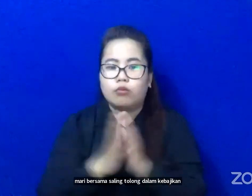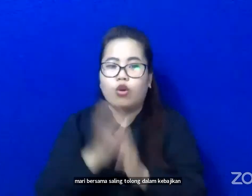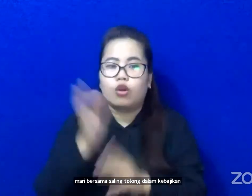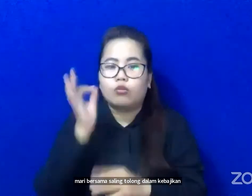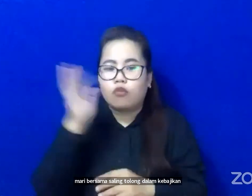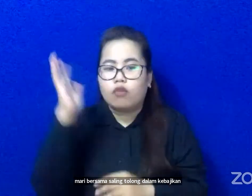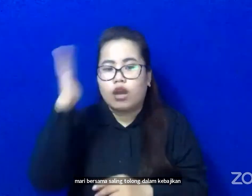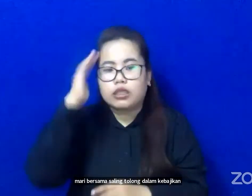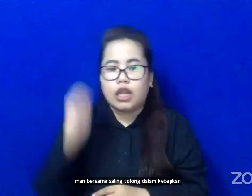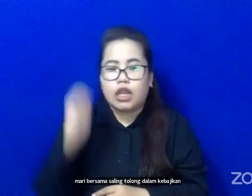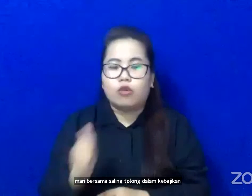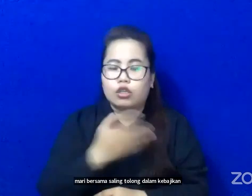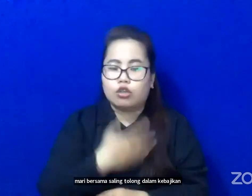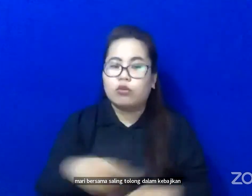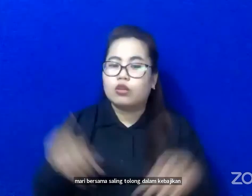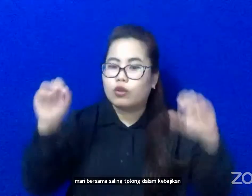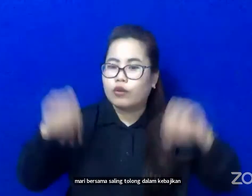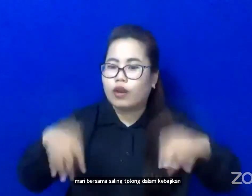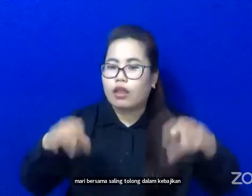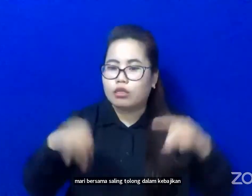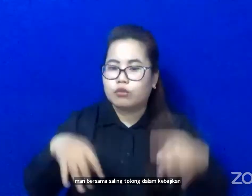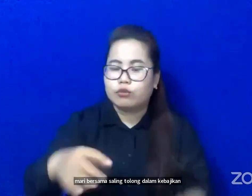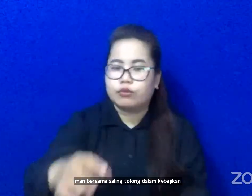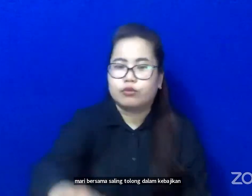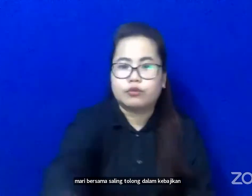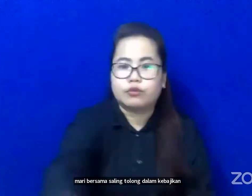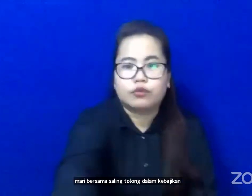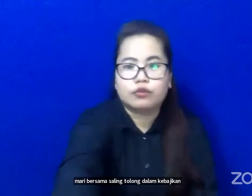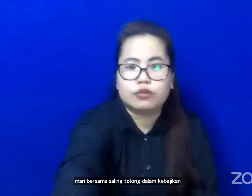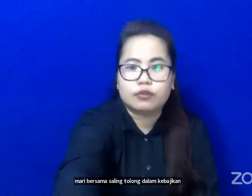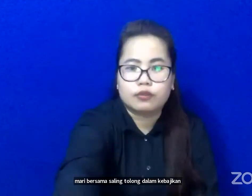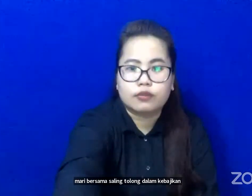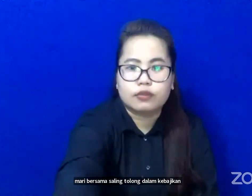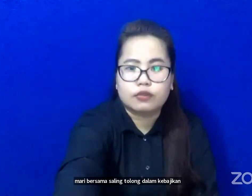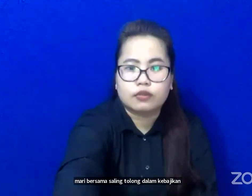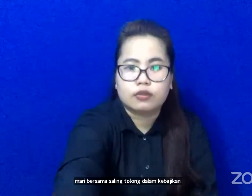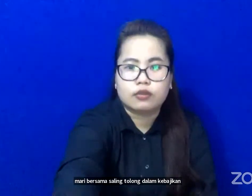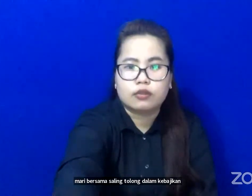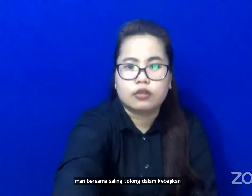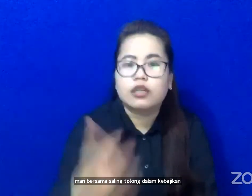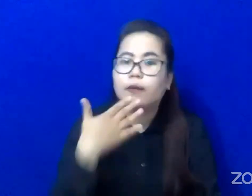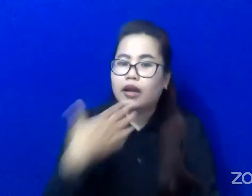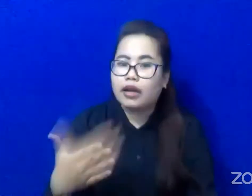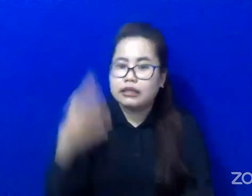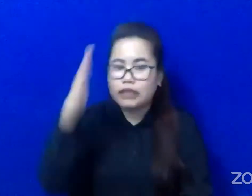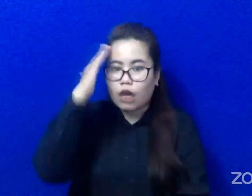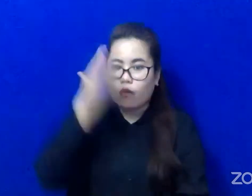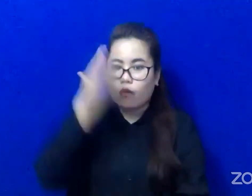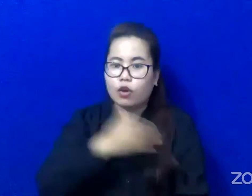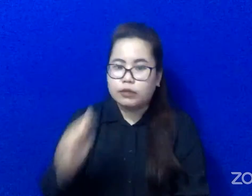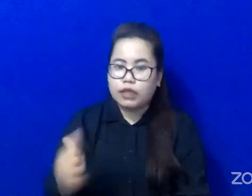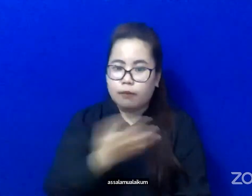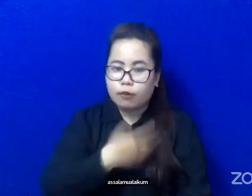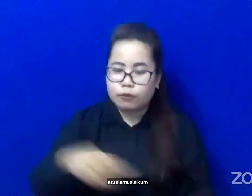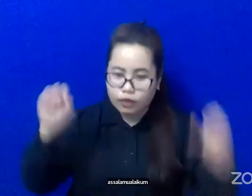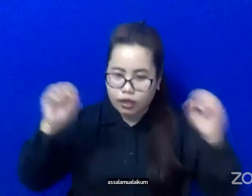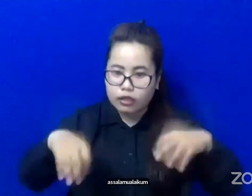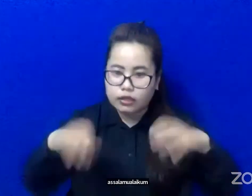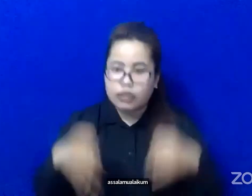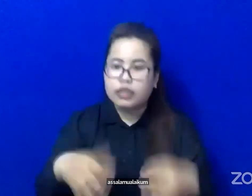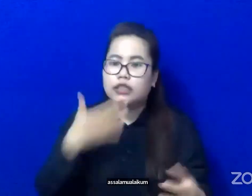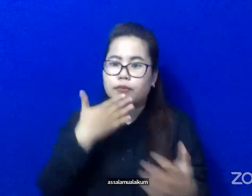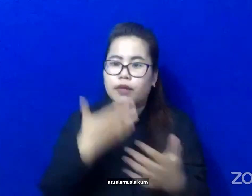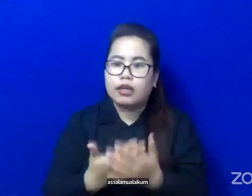Assalamualaikum warahmatullahi wabarakatuh. Terima kasih. Waalaikumsalam warahmatullahi wabarakatuh. Terima kasih banyak Ibu Mamnuah,